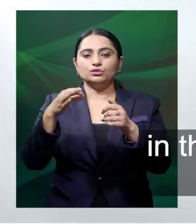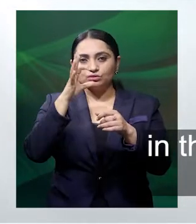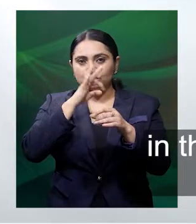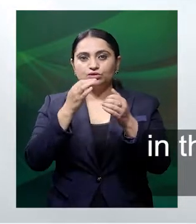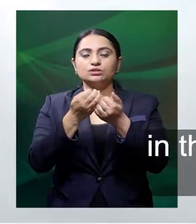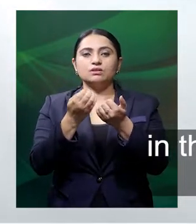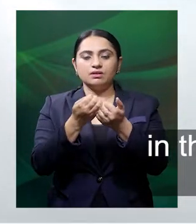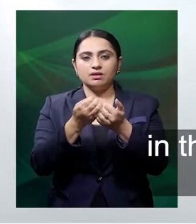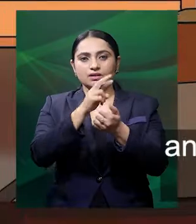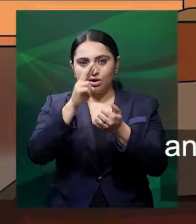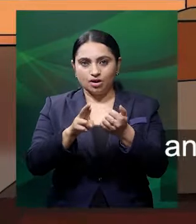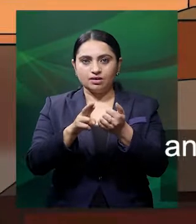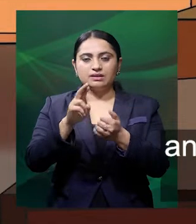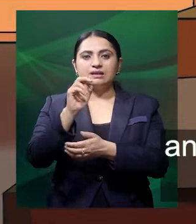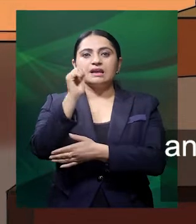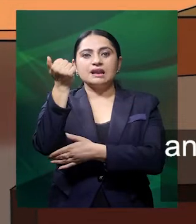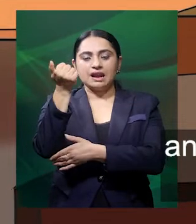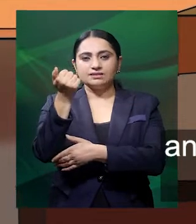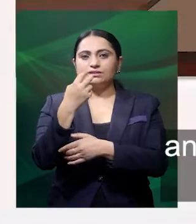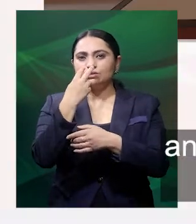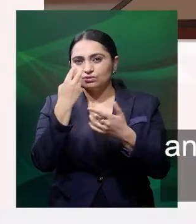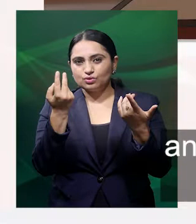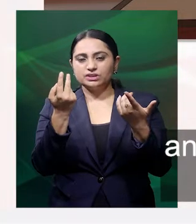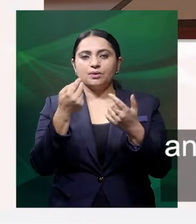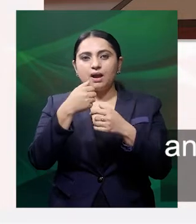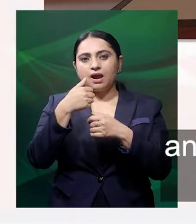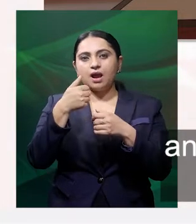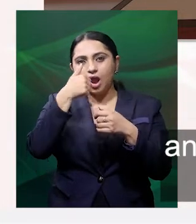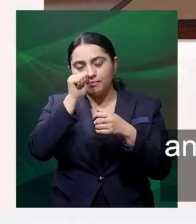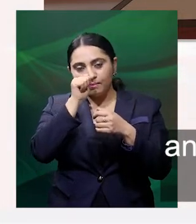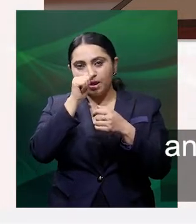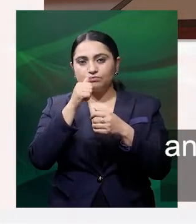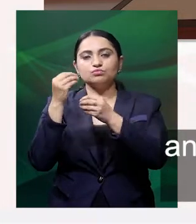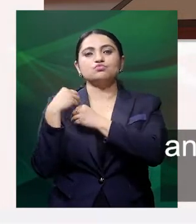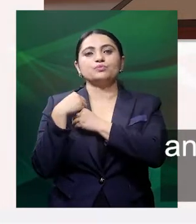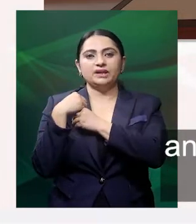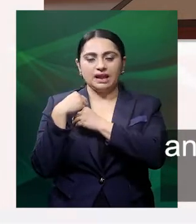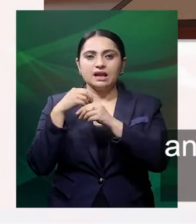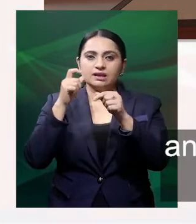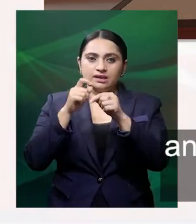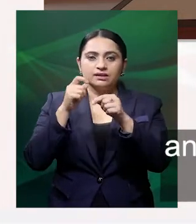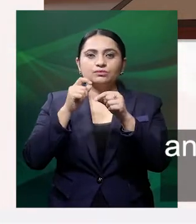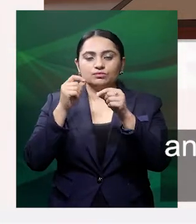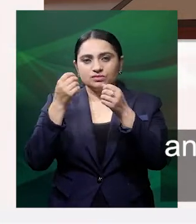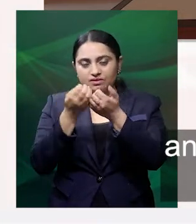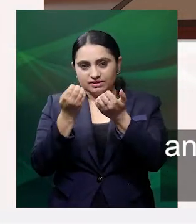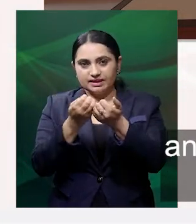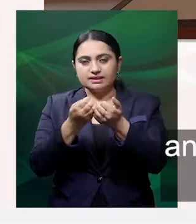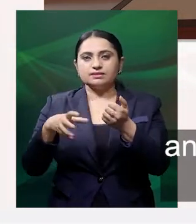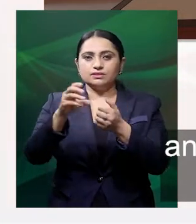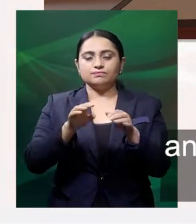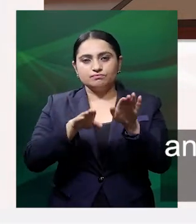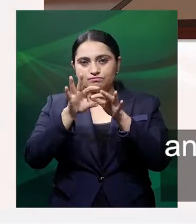प्रतिनिधित्व सुनिश्चित गर्न तथा राष्ट्रिय स्वार्थमा अभिभावकको भूमिका निर्वाह गर्दै व्यवस्थापकीय शक्ति